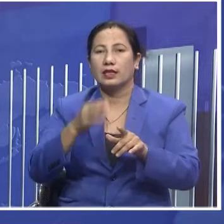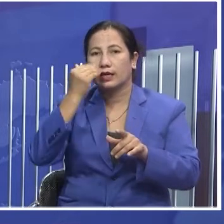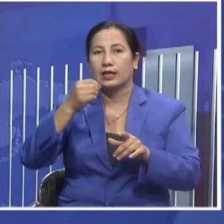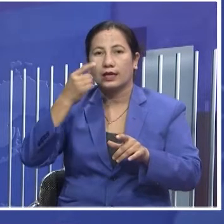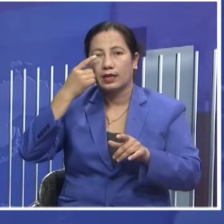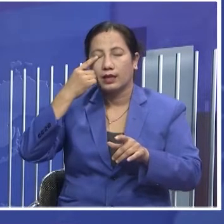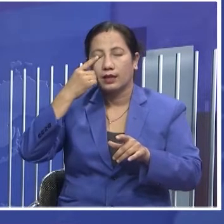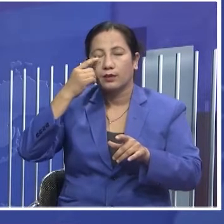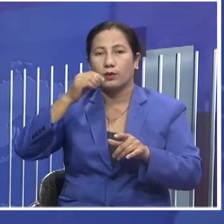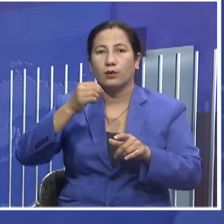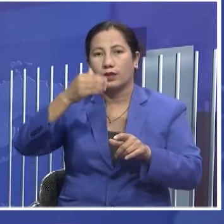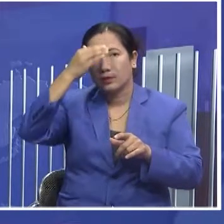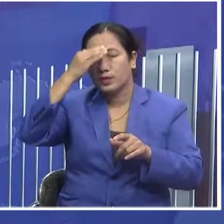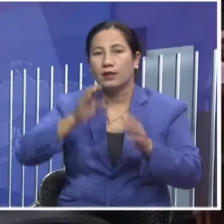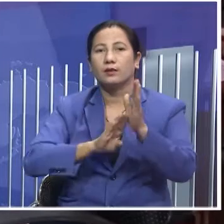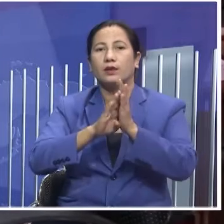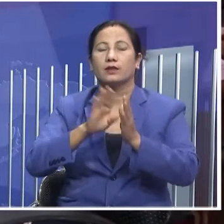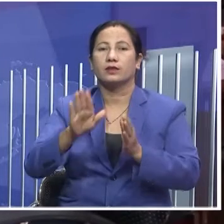रोगका बिरामी बढ्न थालेका छन्।